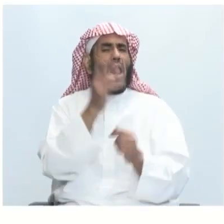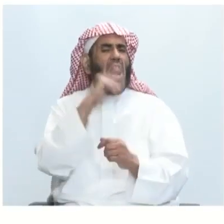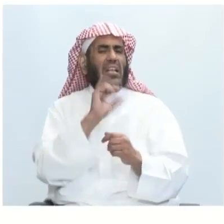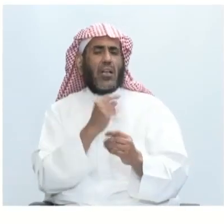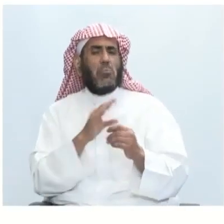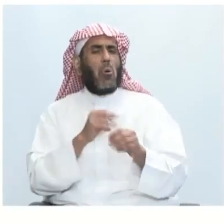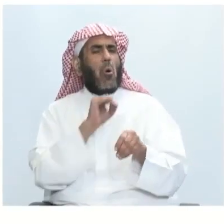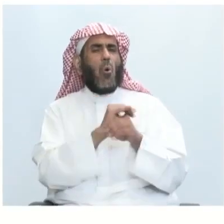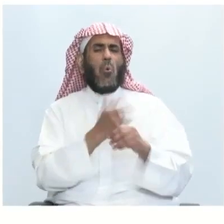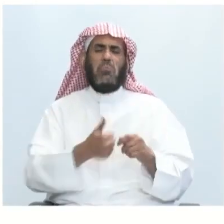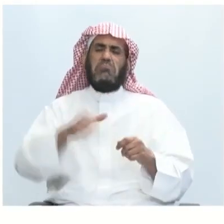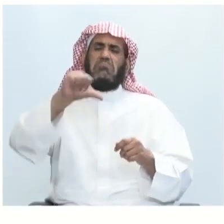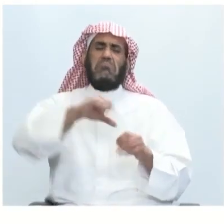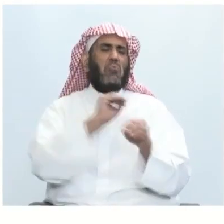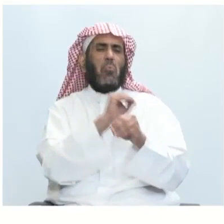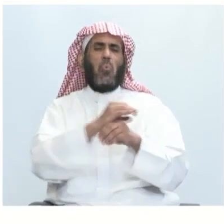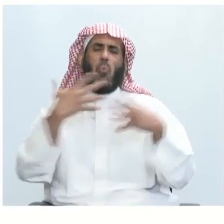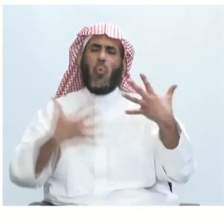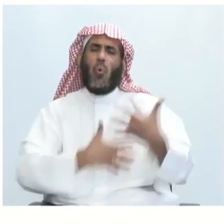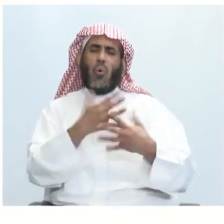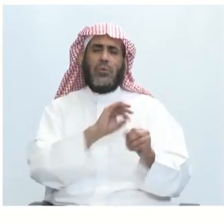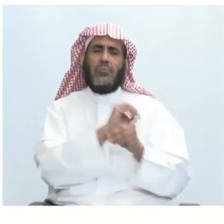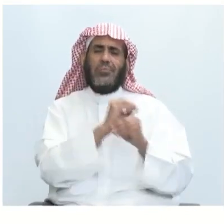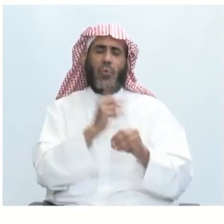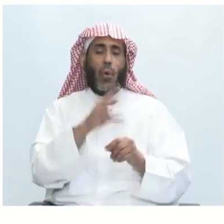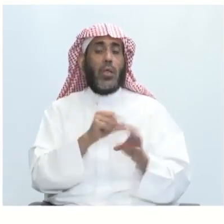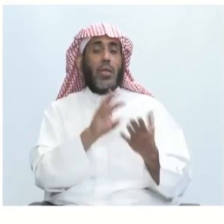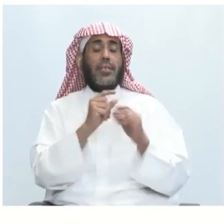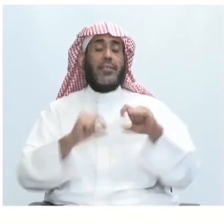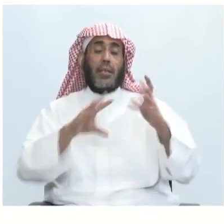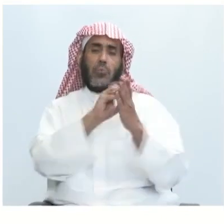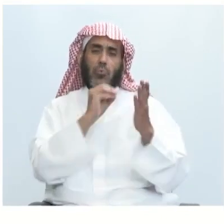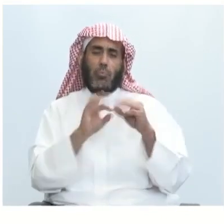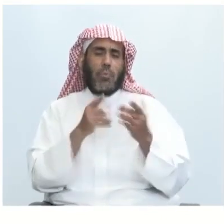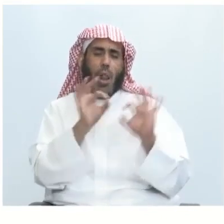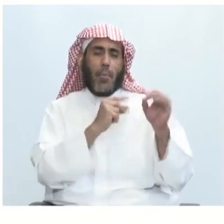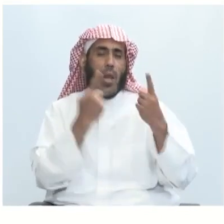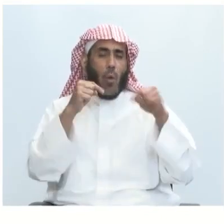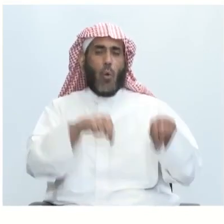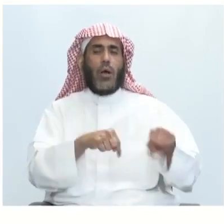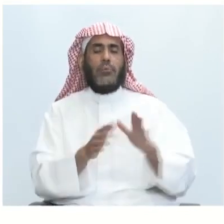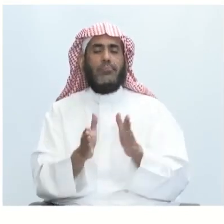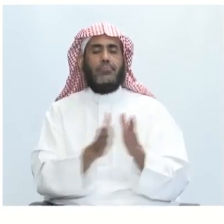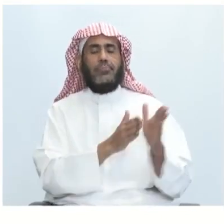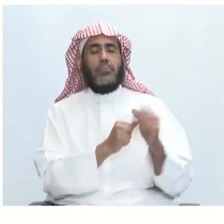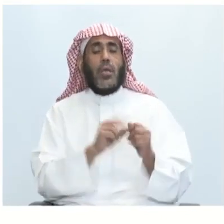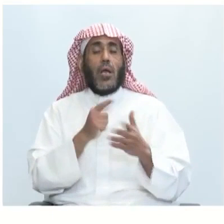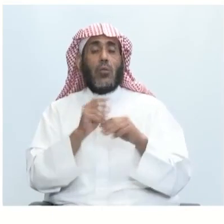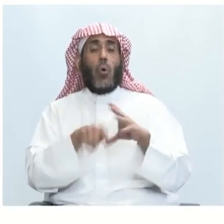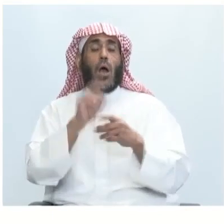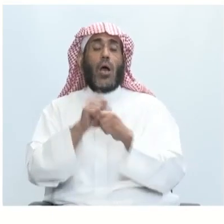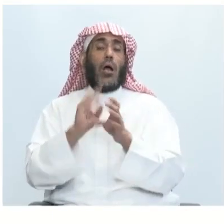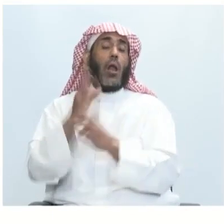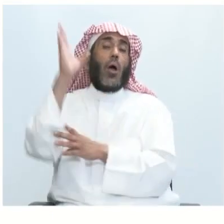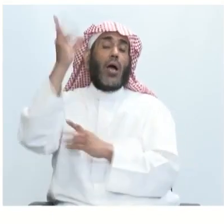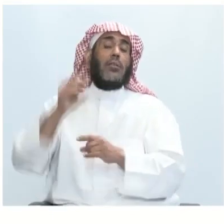تفلح محاولاتهم في اكسابهم لغه اذا هذا الدليل مستمد من مثال من الواقع طيب حيث خلق الله ادم